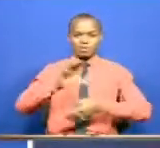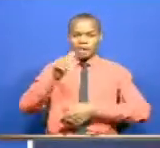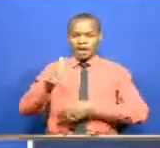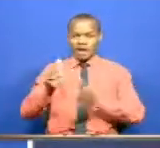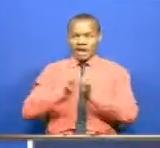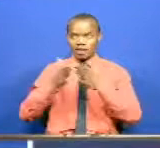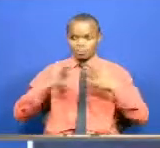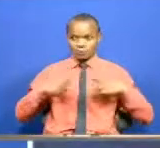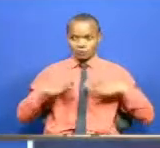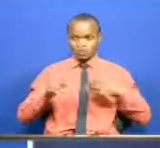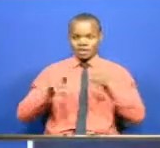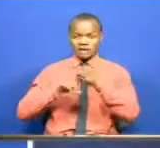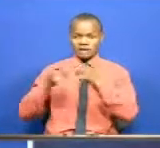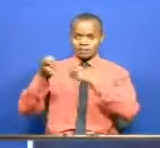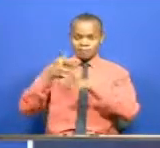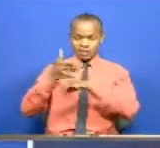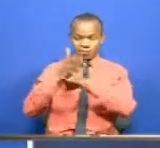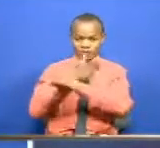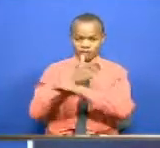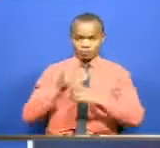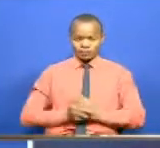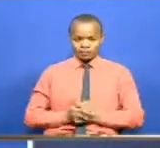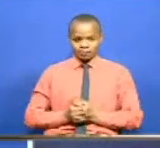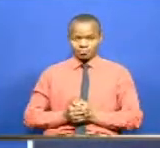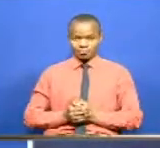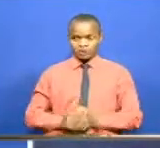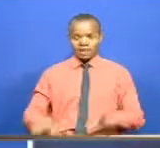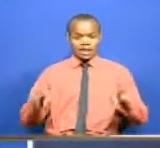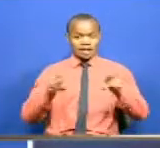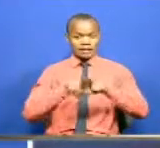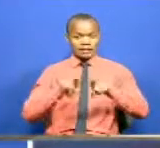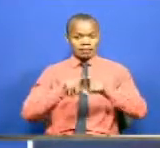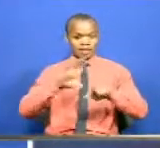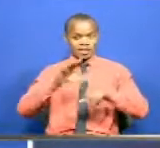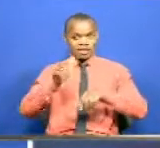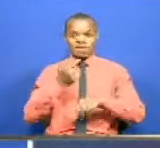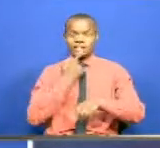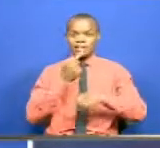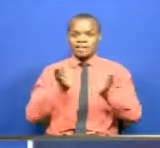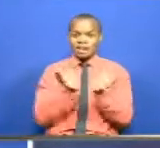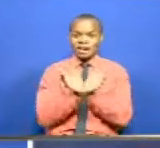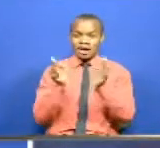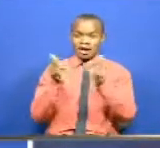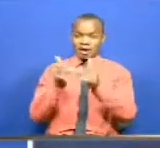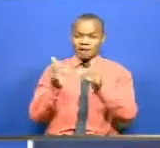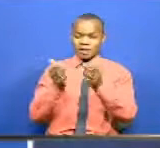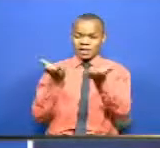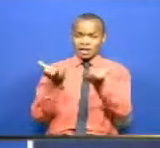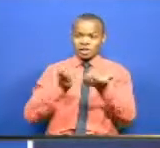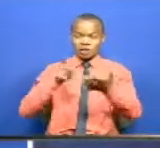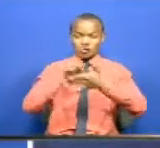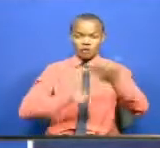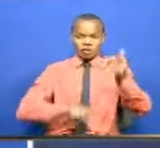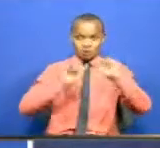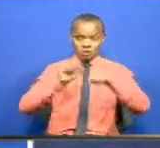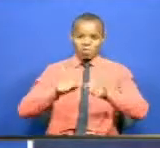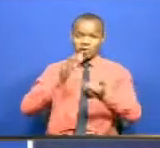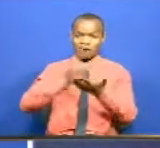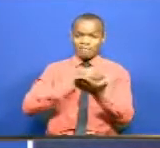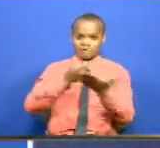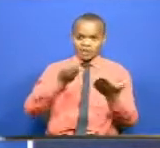sita kabla ya kufanya hivyo. Aidha, halmashauri hiyo inasema kampuni husika zitahitajika kuwafidia wateja